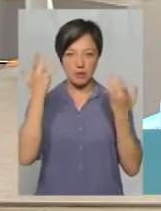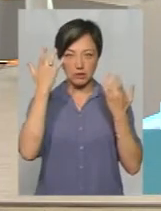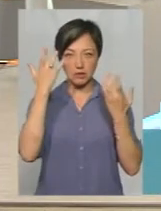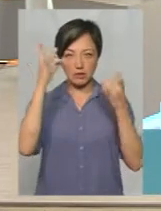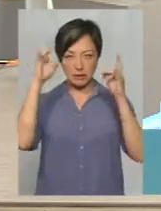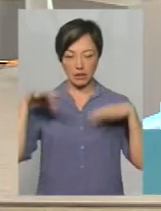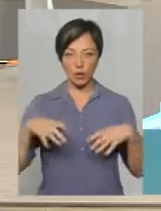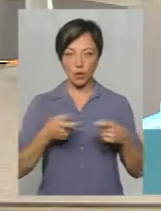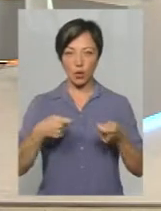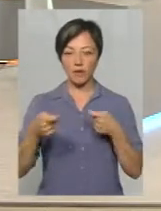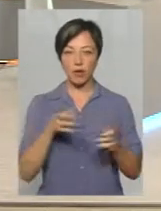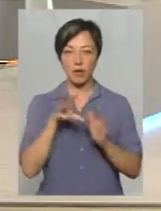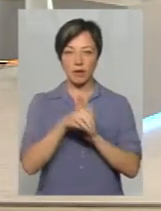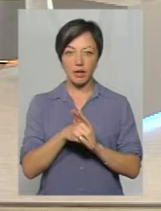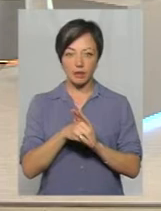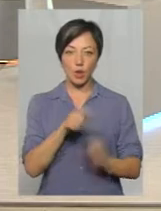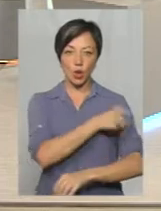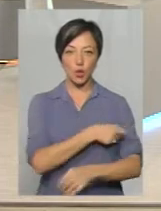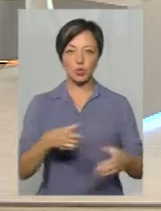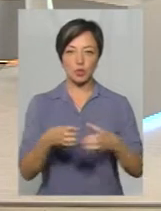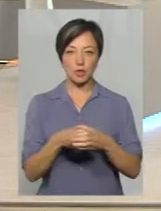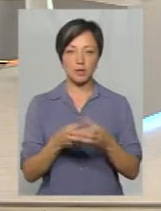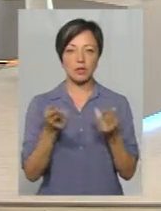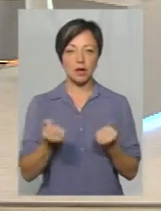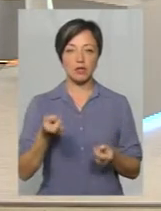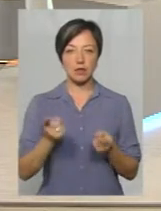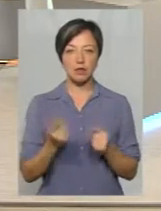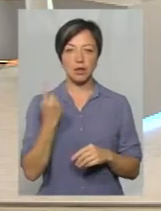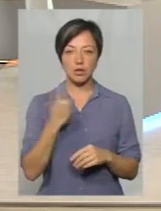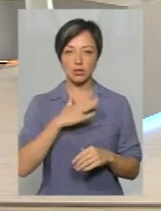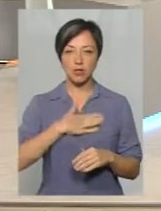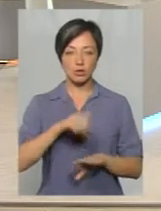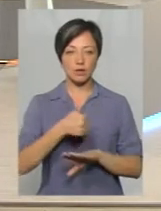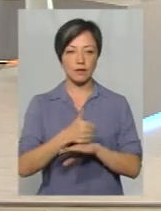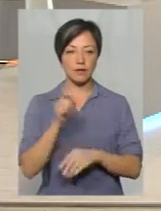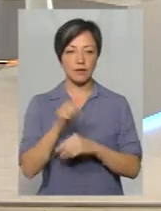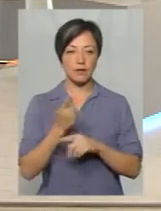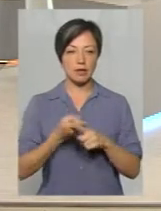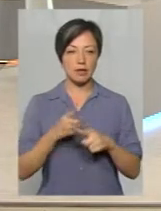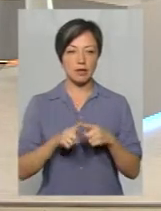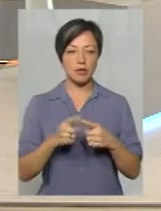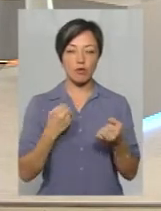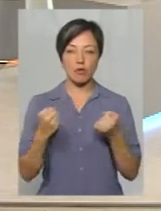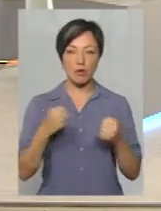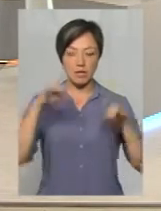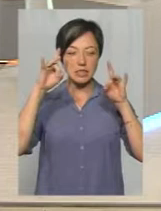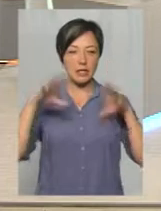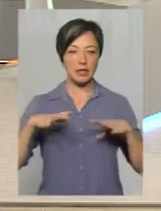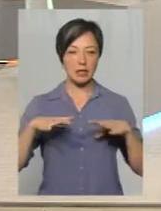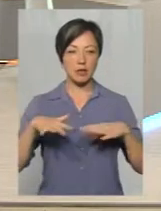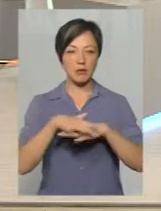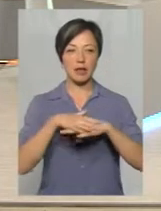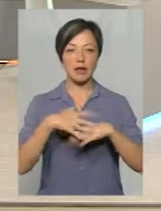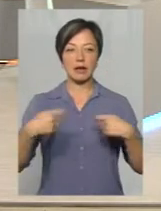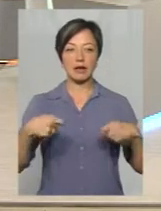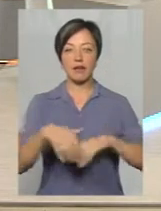у компетенції муніципальної дружини, так? Так, дійсно, одне з наших основних завдань – це боротьба зі стихійними ринками